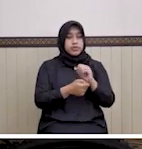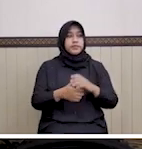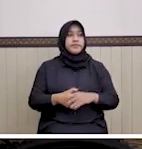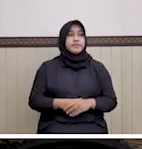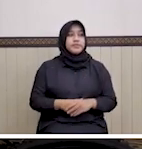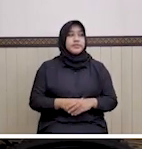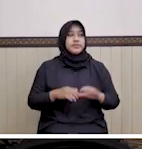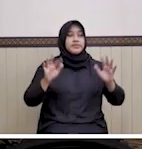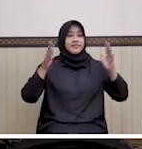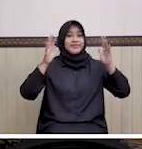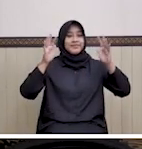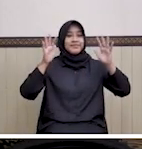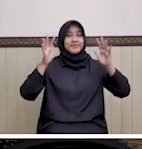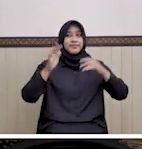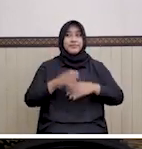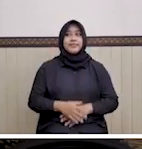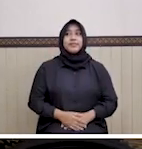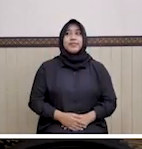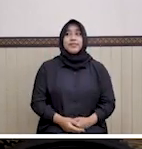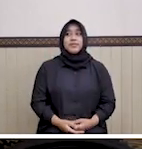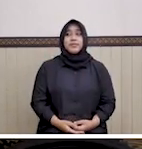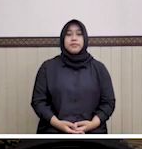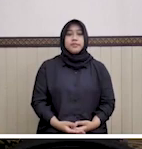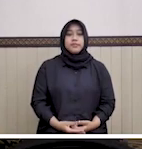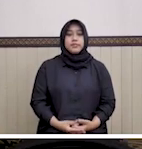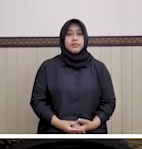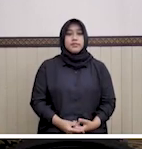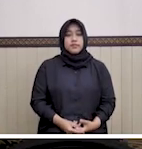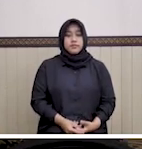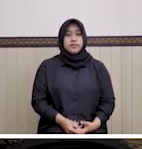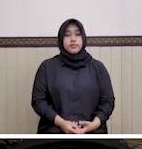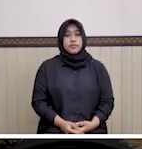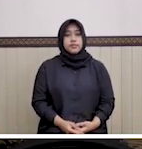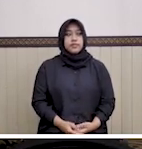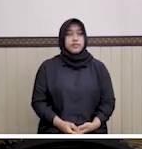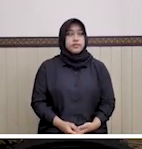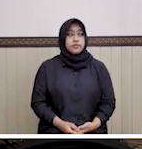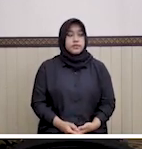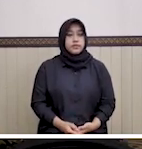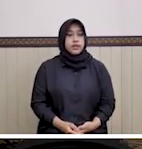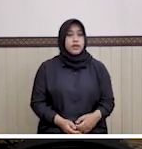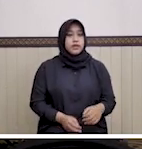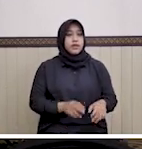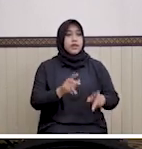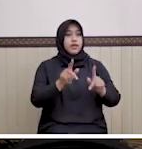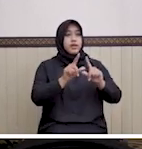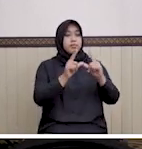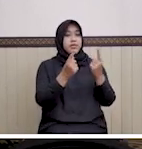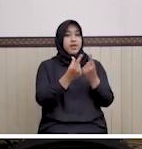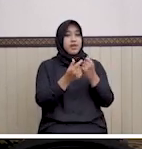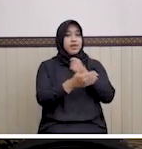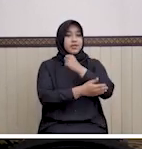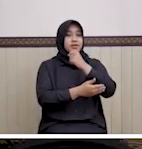boleh tepuk tangannya tepuk tangan dong hahaha Ini udah cocok jadi lembaga negara